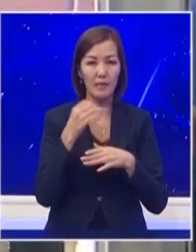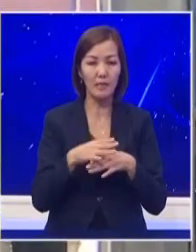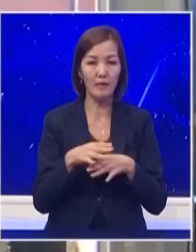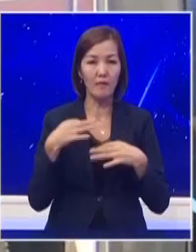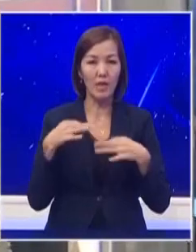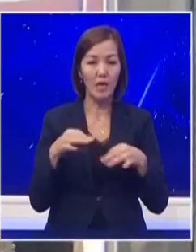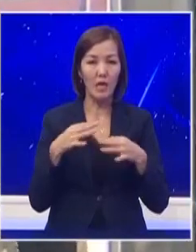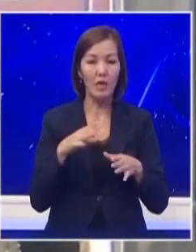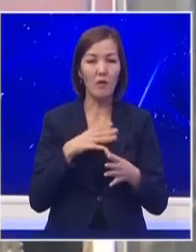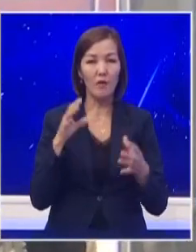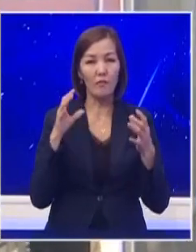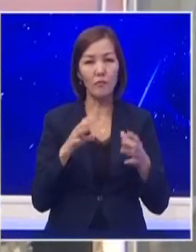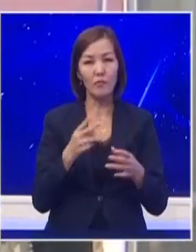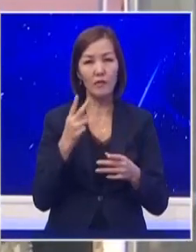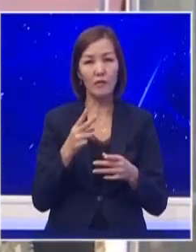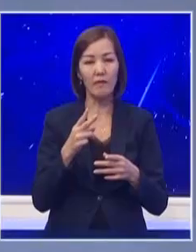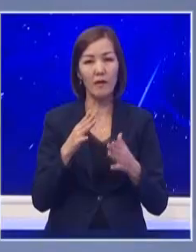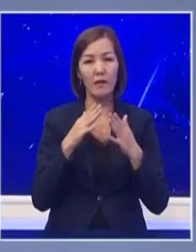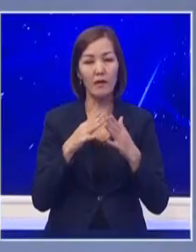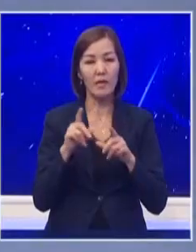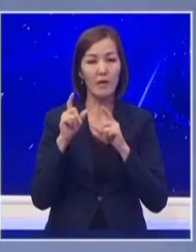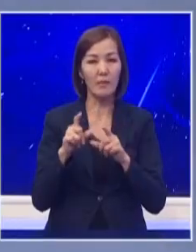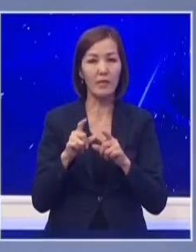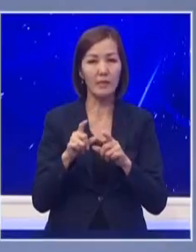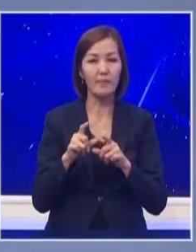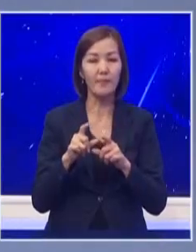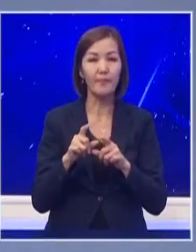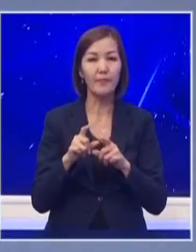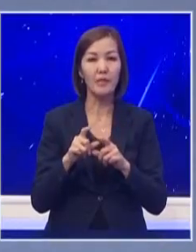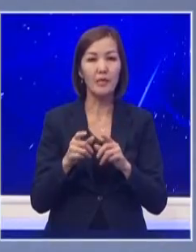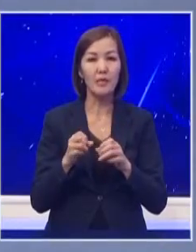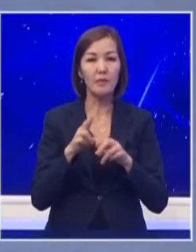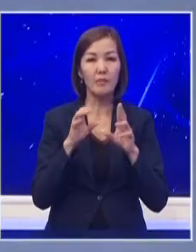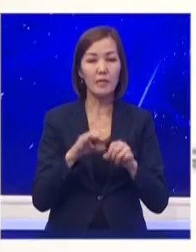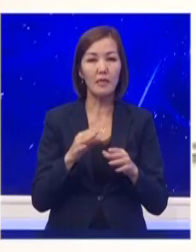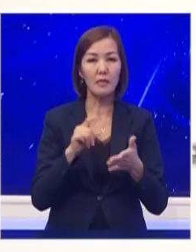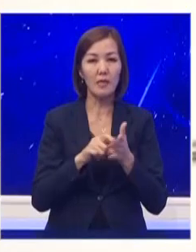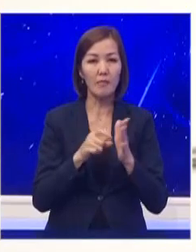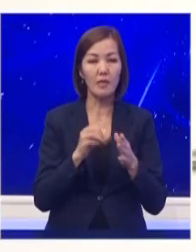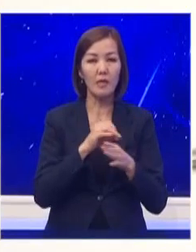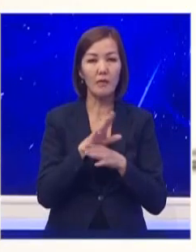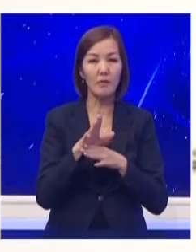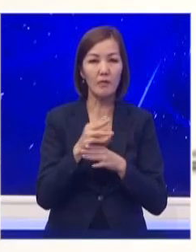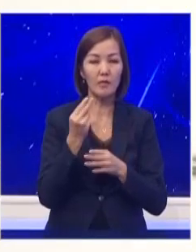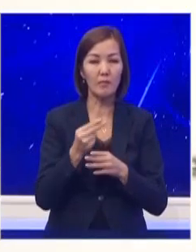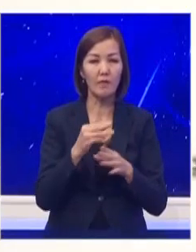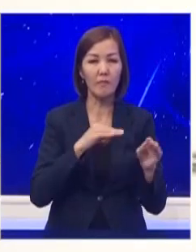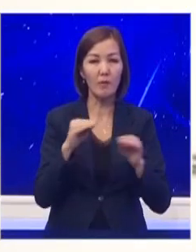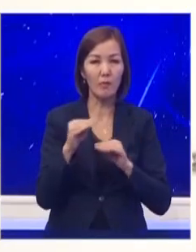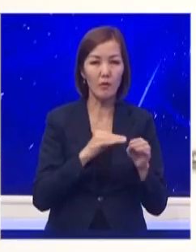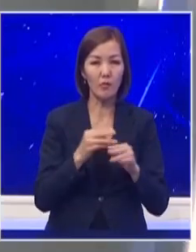колесах в виде автобусов и два на базе КАМАЗов комплекс состоит из специализированных кабинетов оснащенных цифровым оборудованием